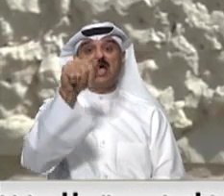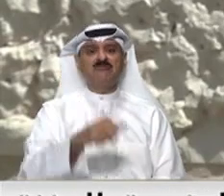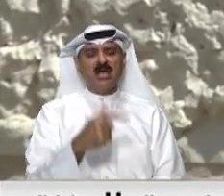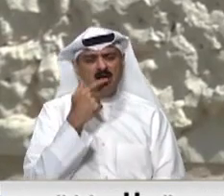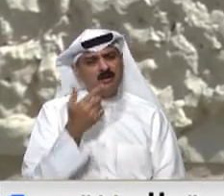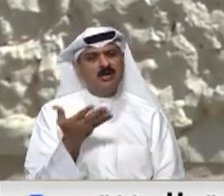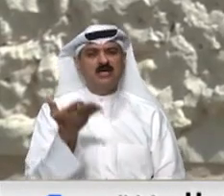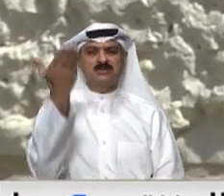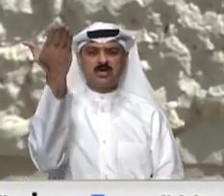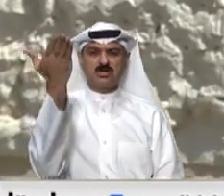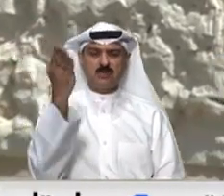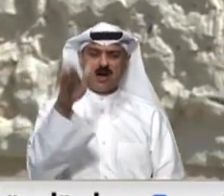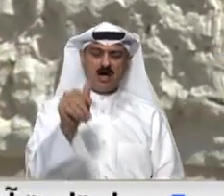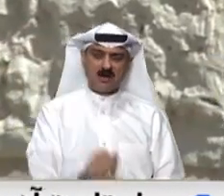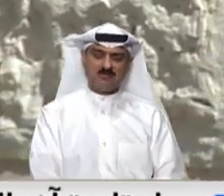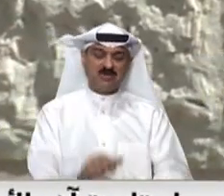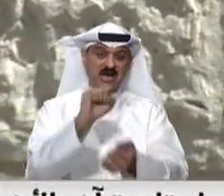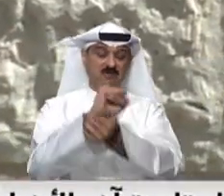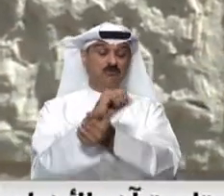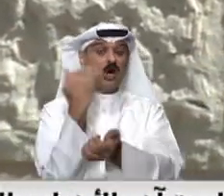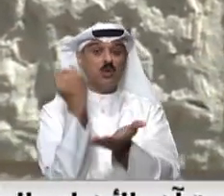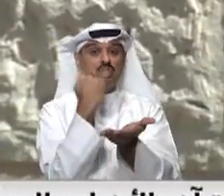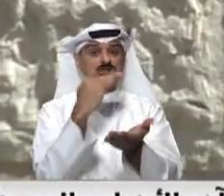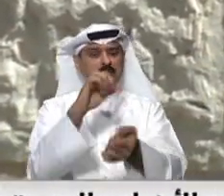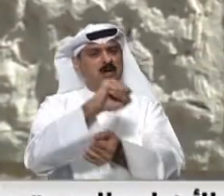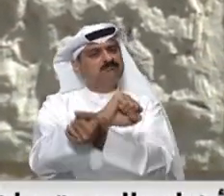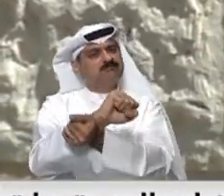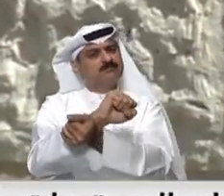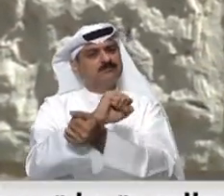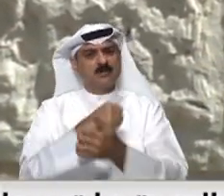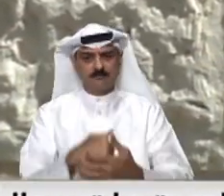سن ومسنين وشباب صغار.